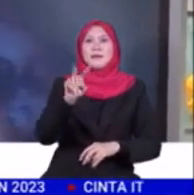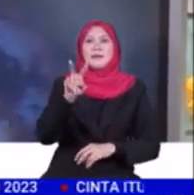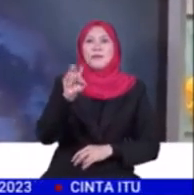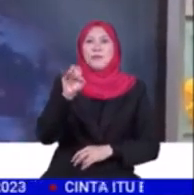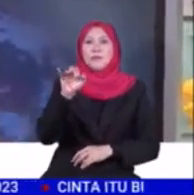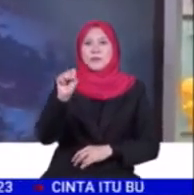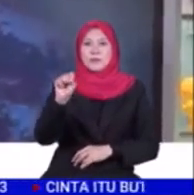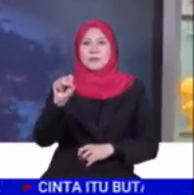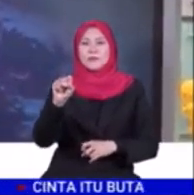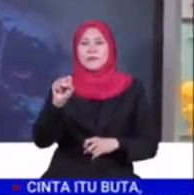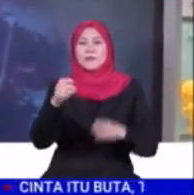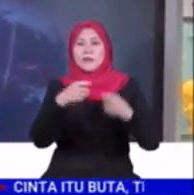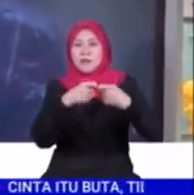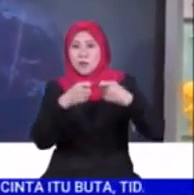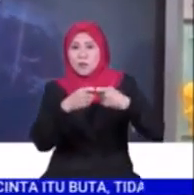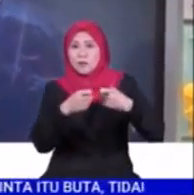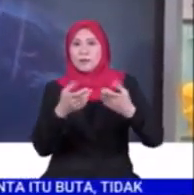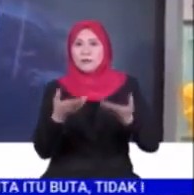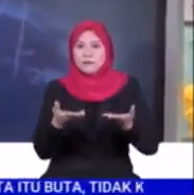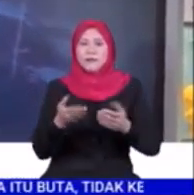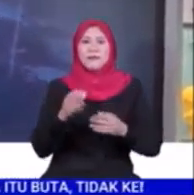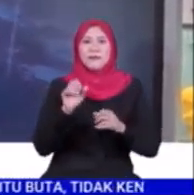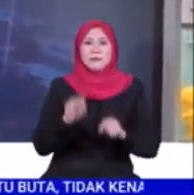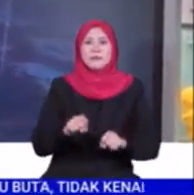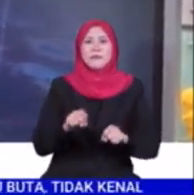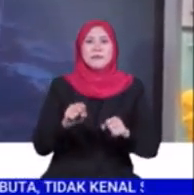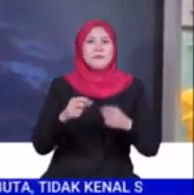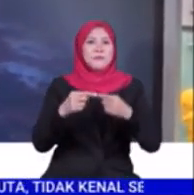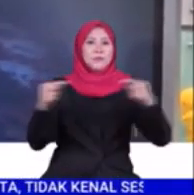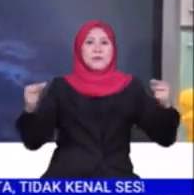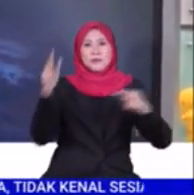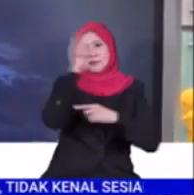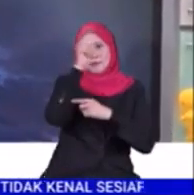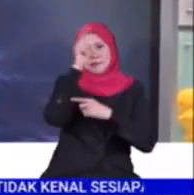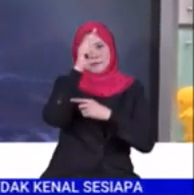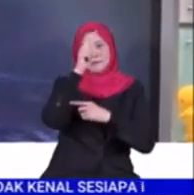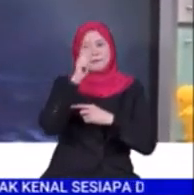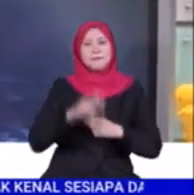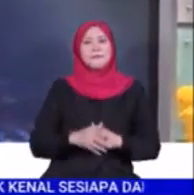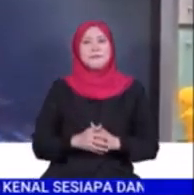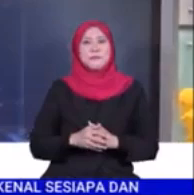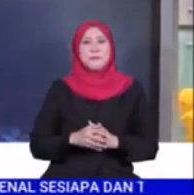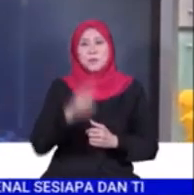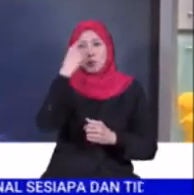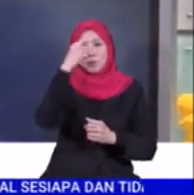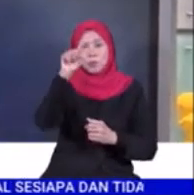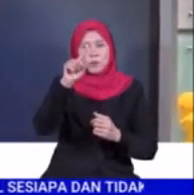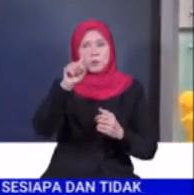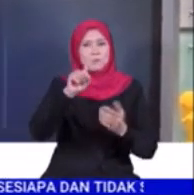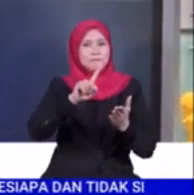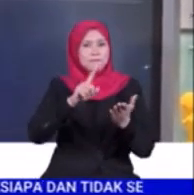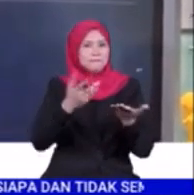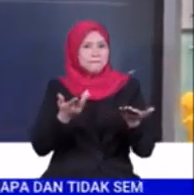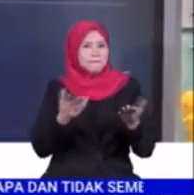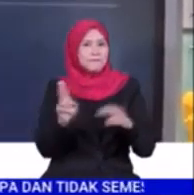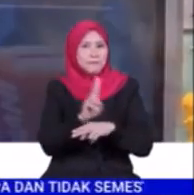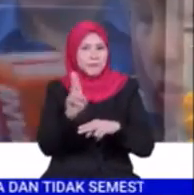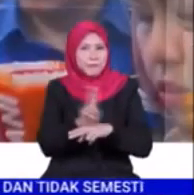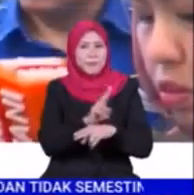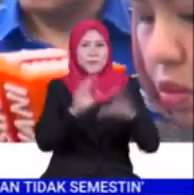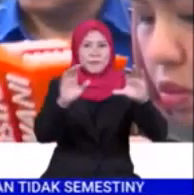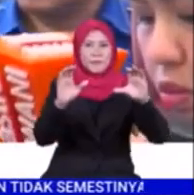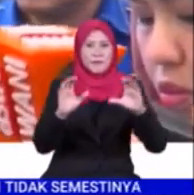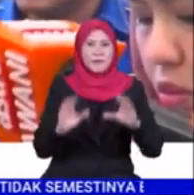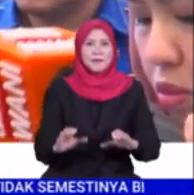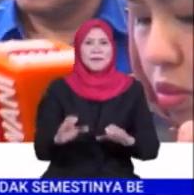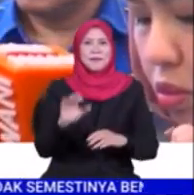ini. Jadi ini telah diputuskan oleh kerajaan sebenarnya untuk kita memperhebatkan